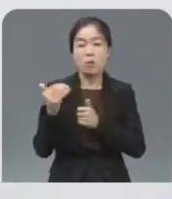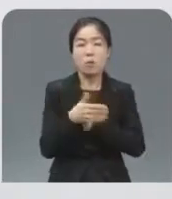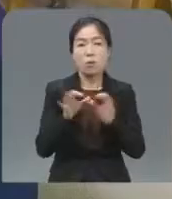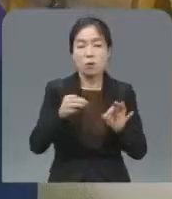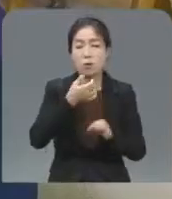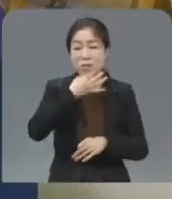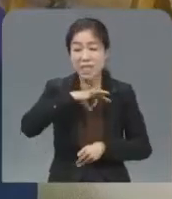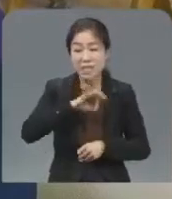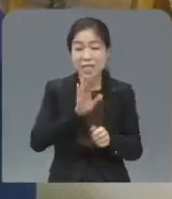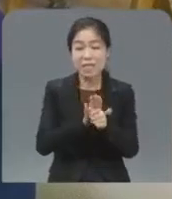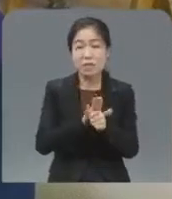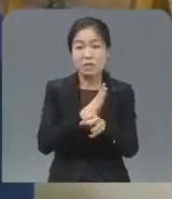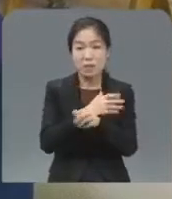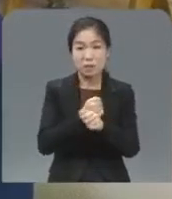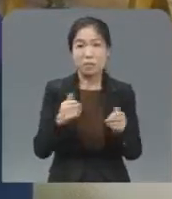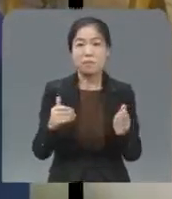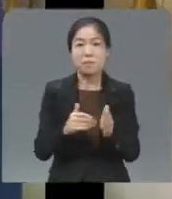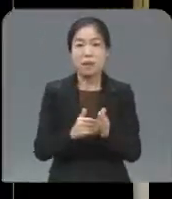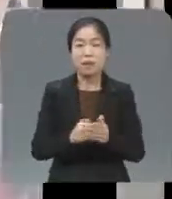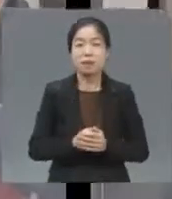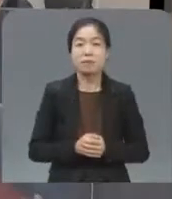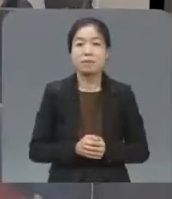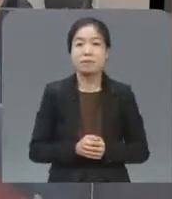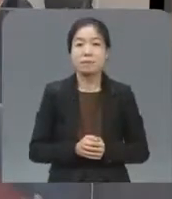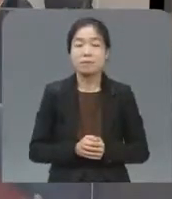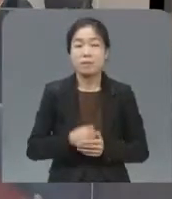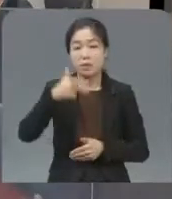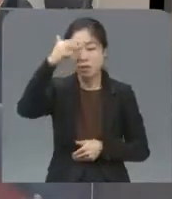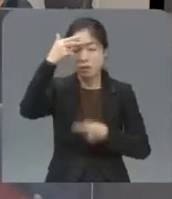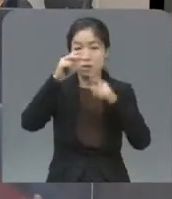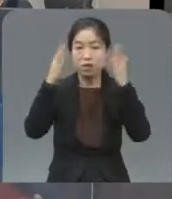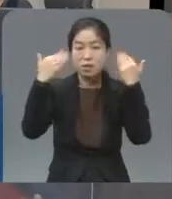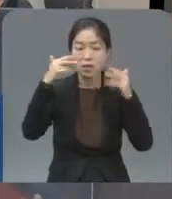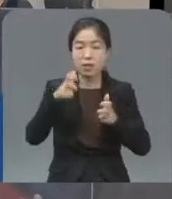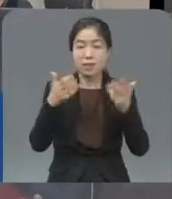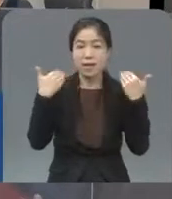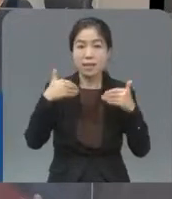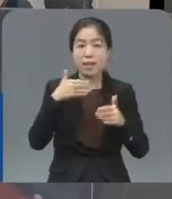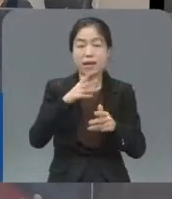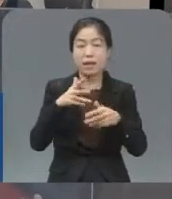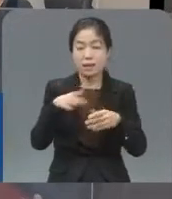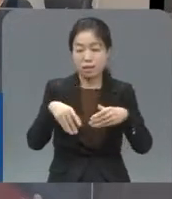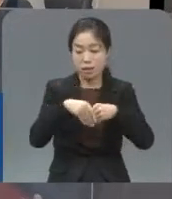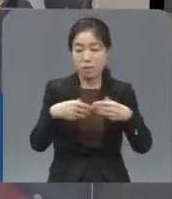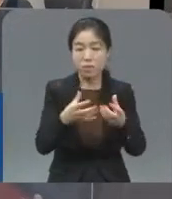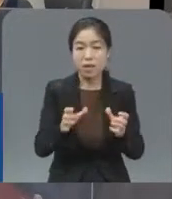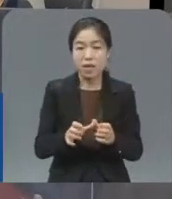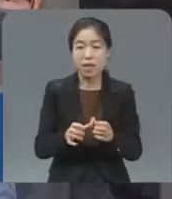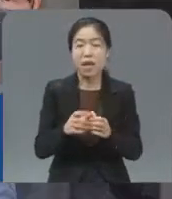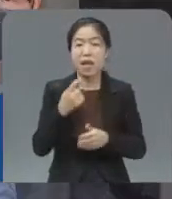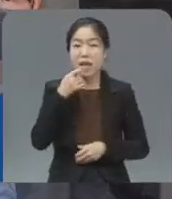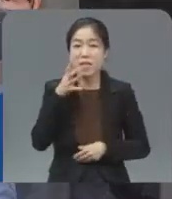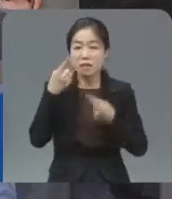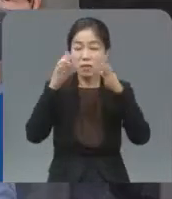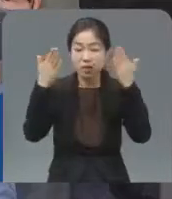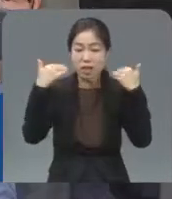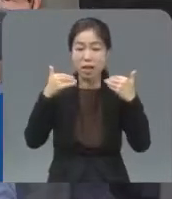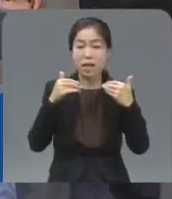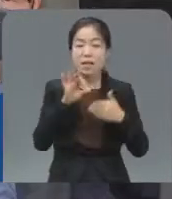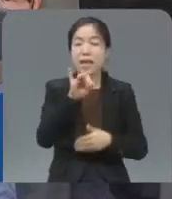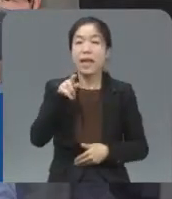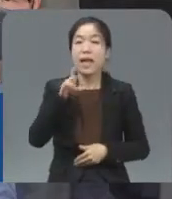자 지원 협약을 체결했습니다 조선대학교 산학협력단과 치과대학 2 주식회사 애경 산업과